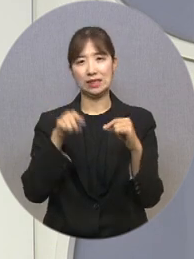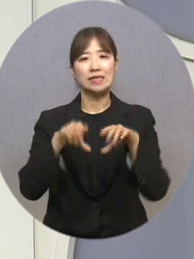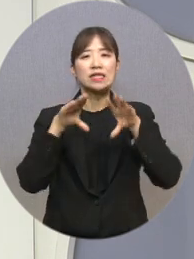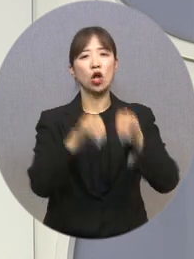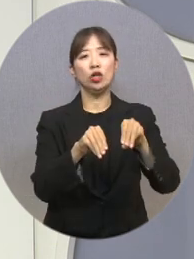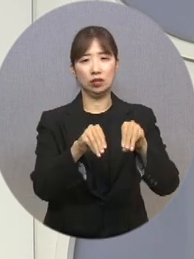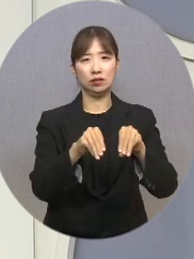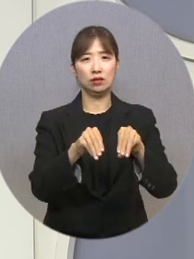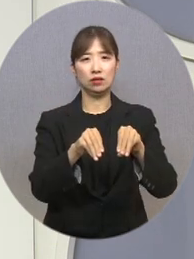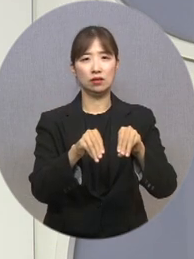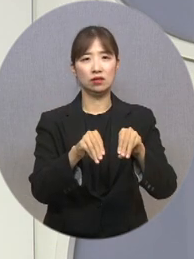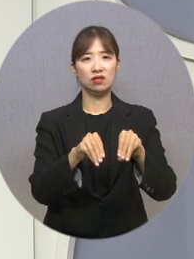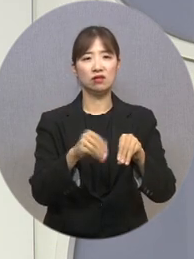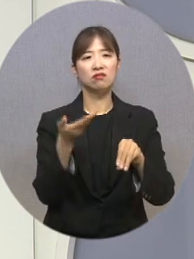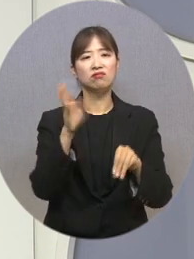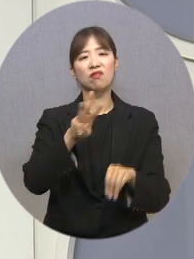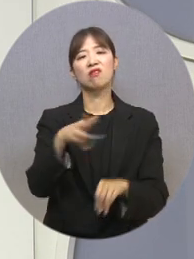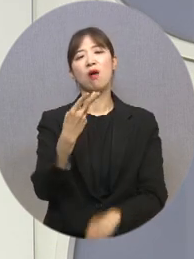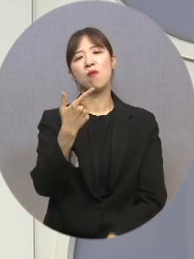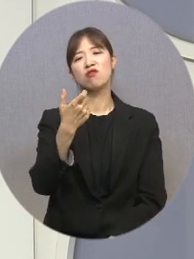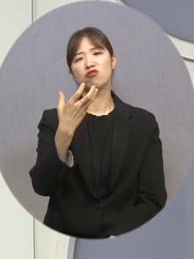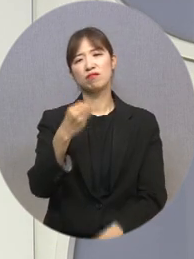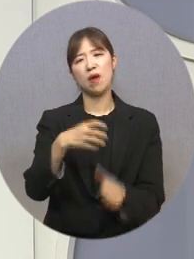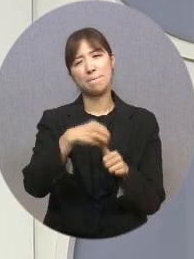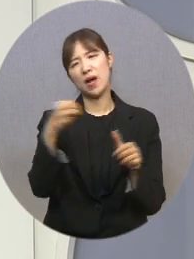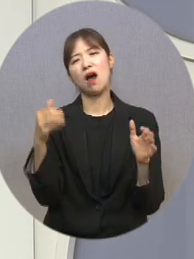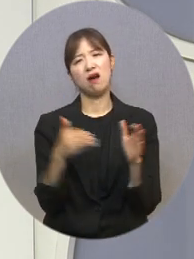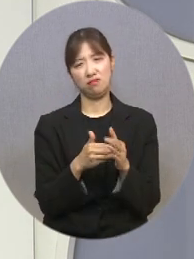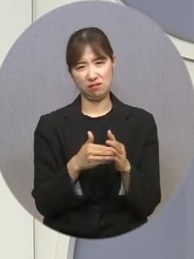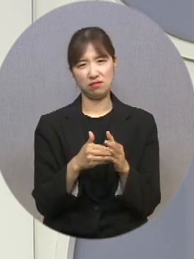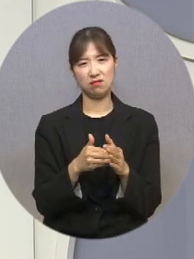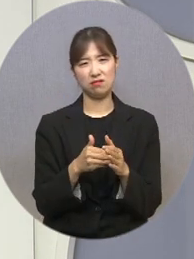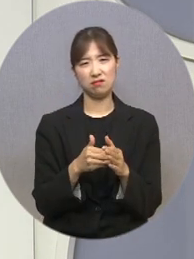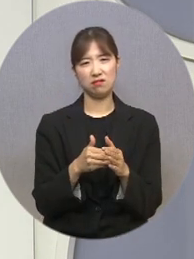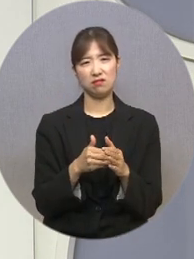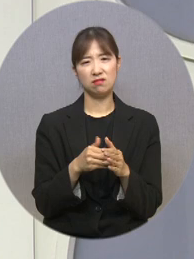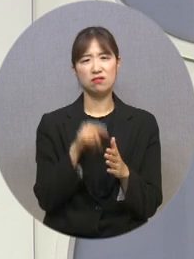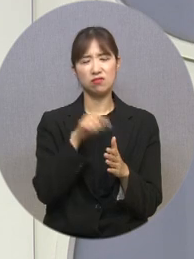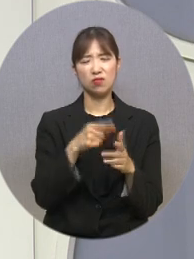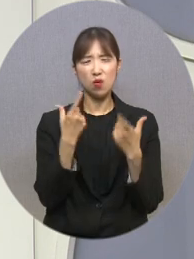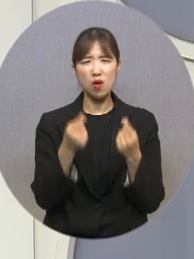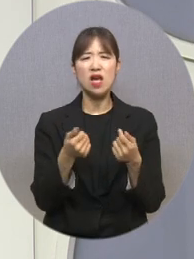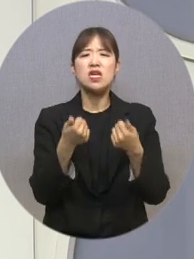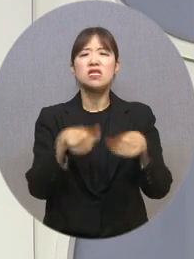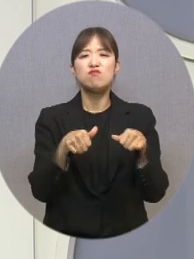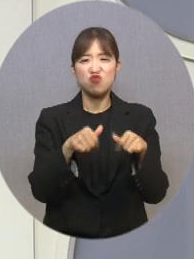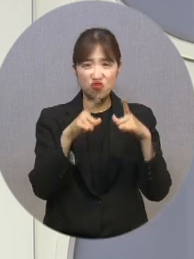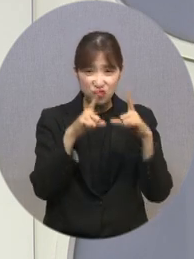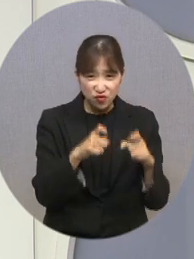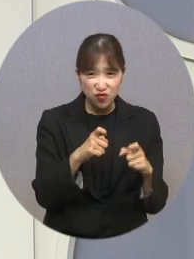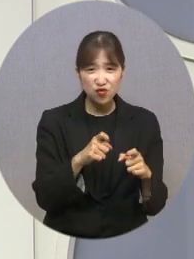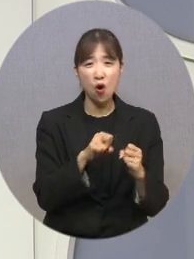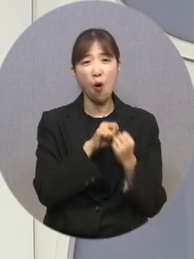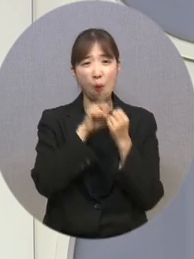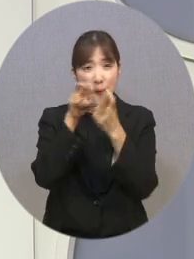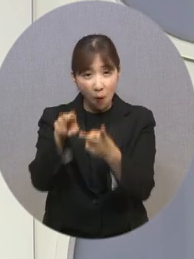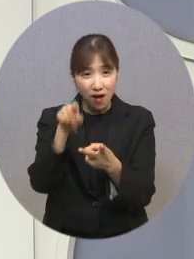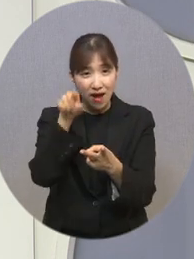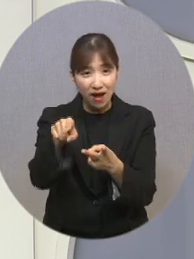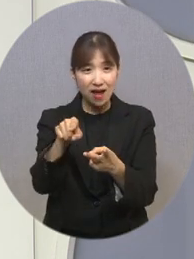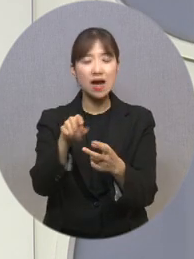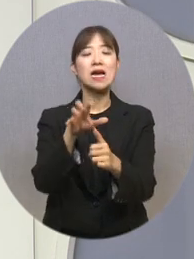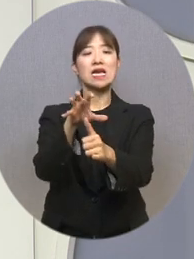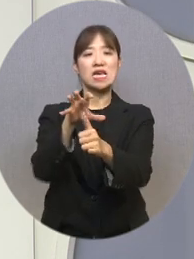시켰는데 그 사이에 한 360만 원이 빠져나갔거든요. 이런 경우 이제 이분과 같이 신분증을 찍어서 보낸다 이렇게 되면 이제 범인들이